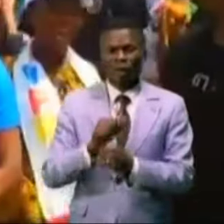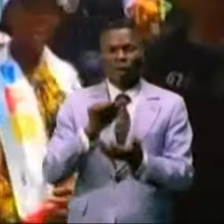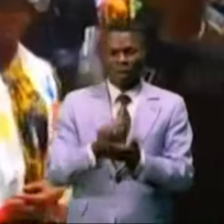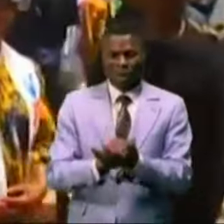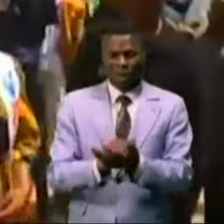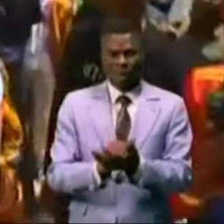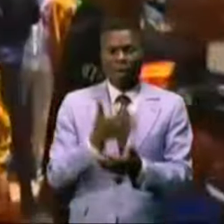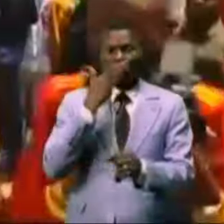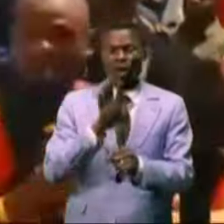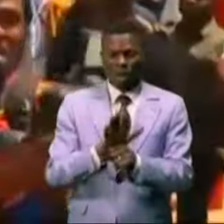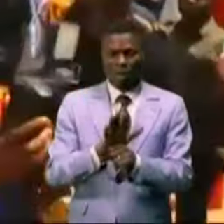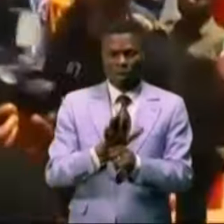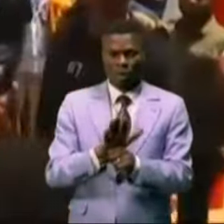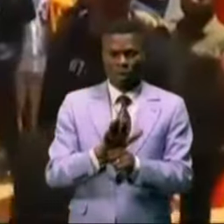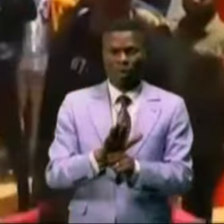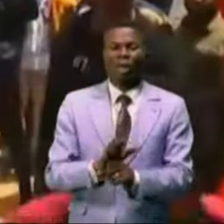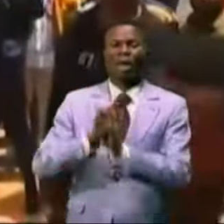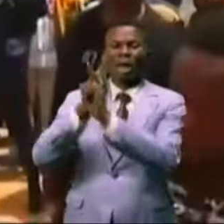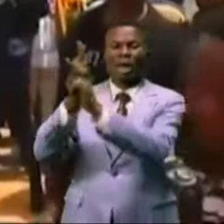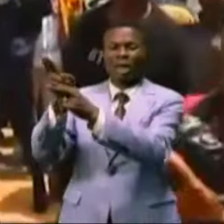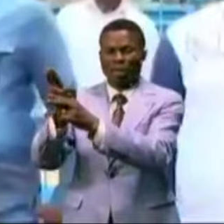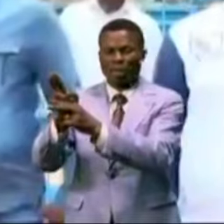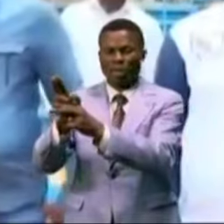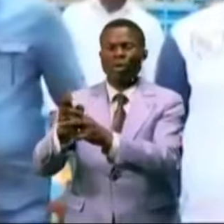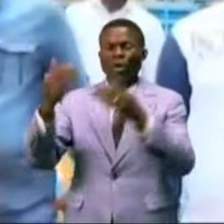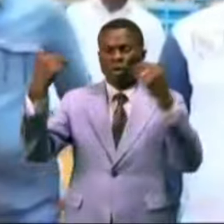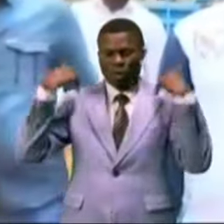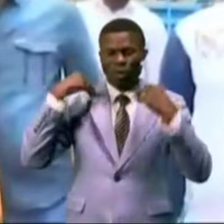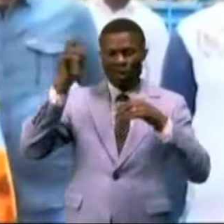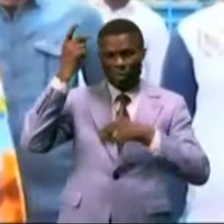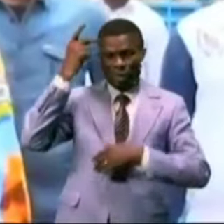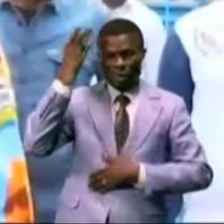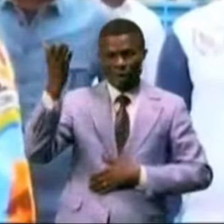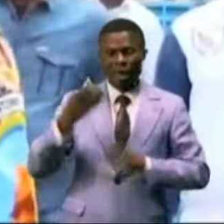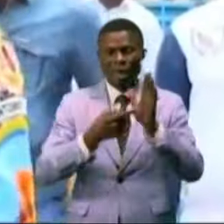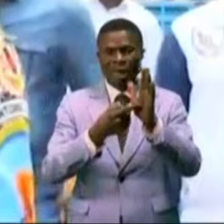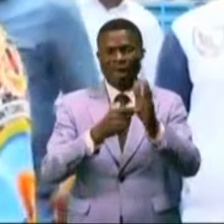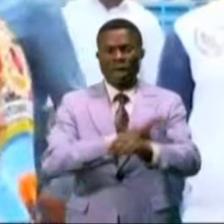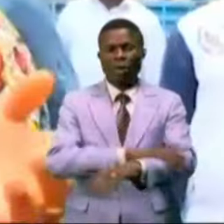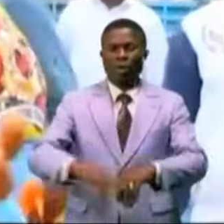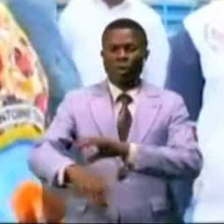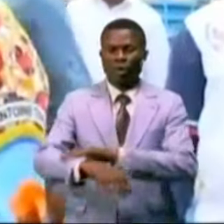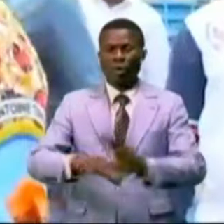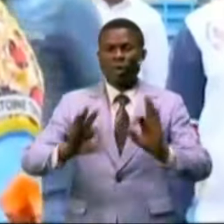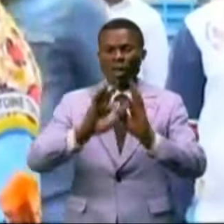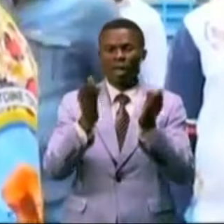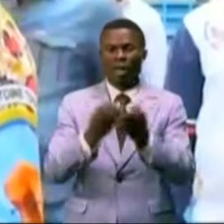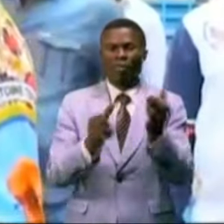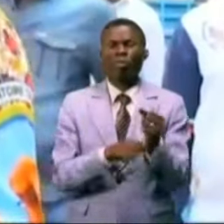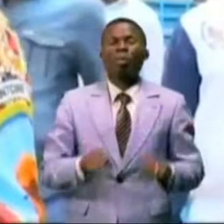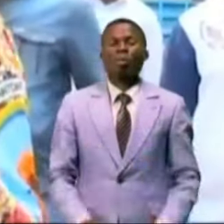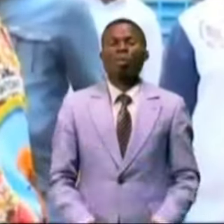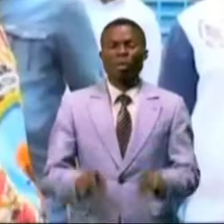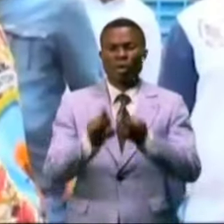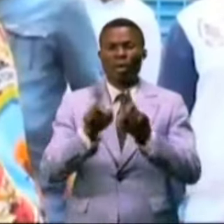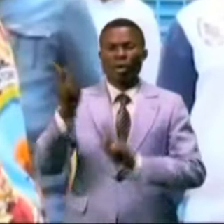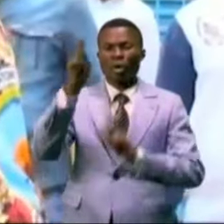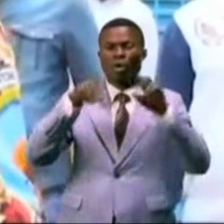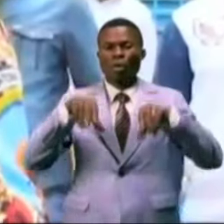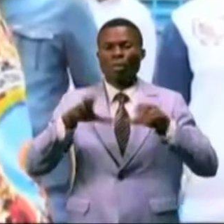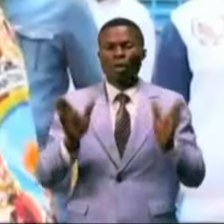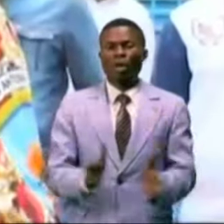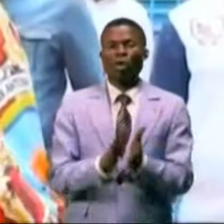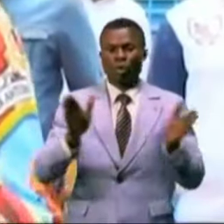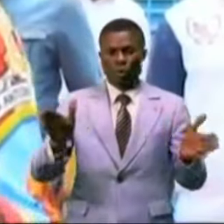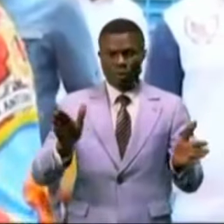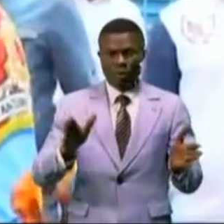a promis de le faire parvenir à qui de droit. Tout en présentant ses condoléances aux familles des victimes ainsi qu'au peuple congolais dans son ensemble,